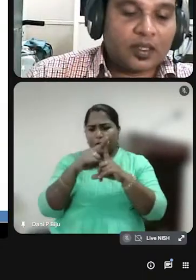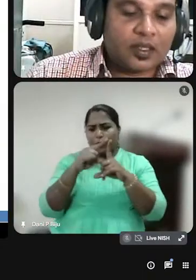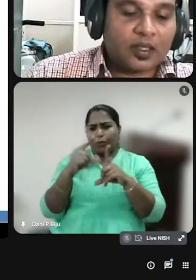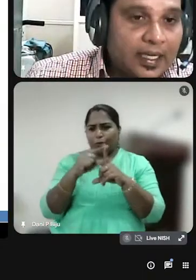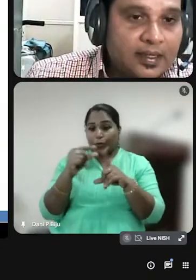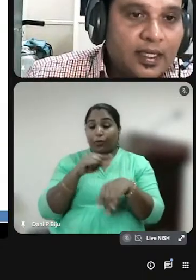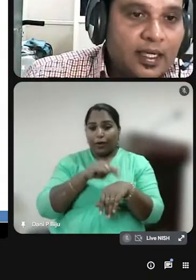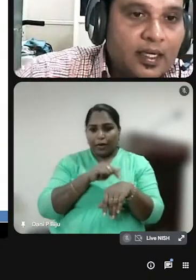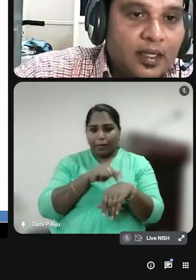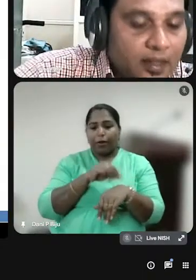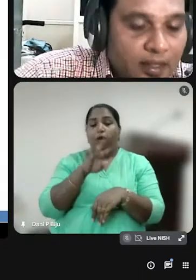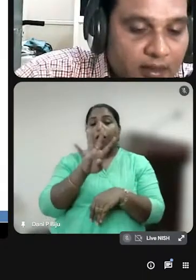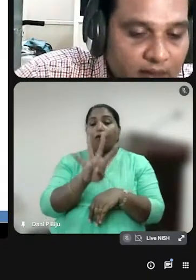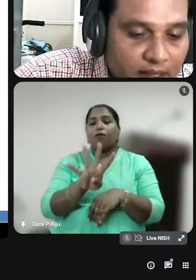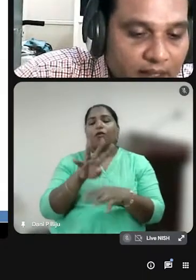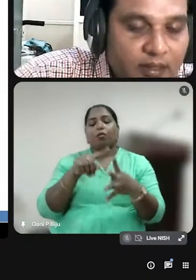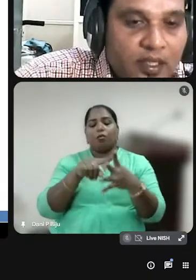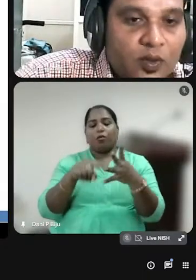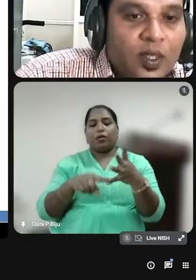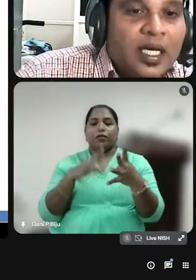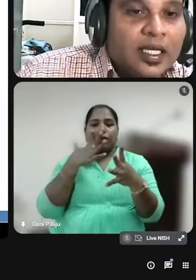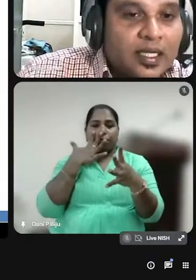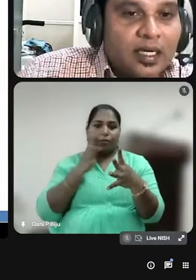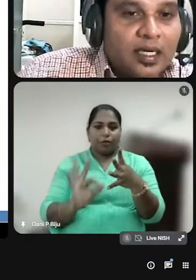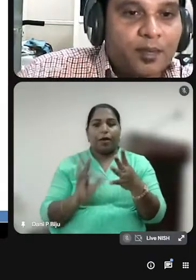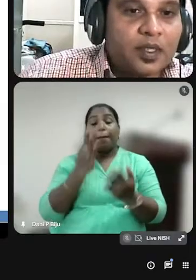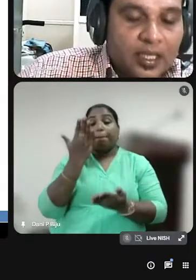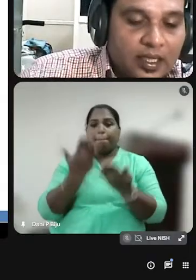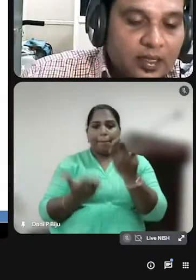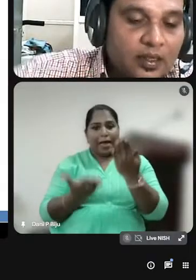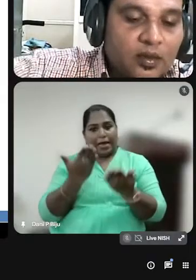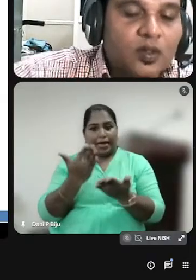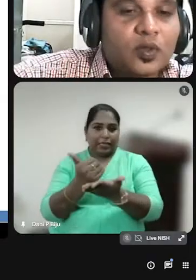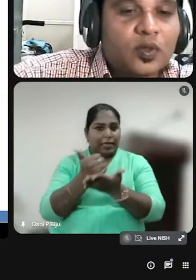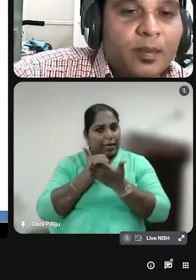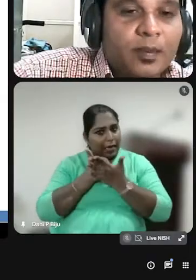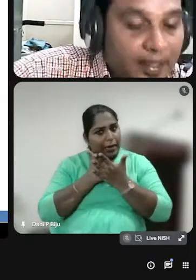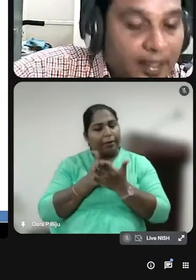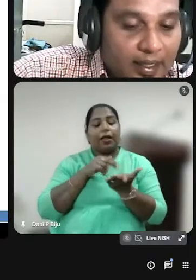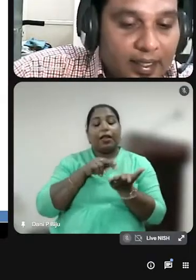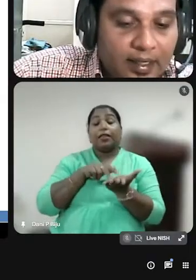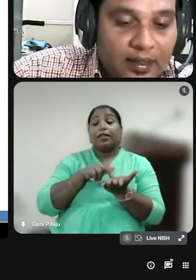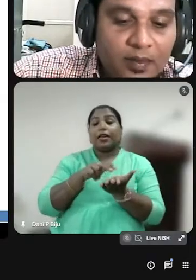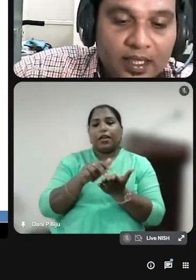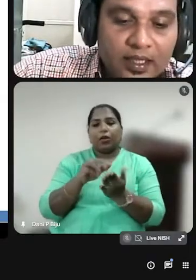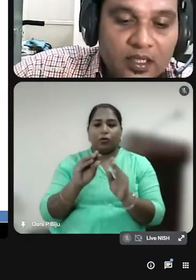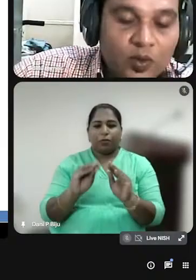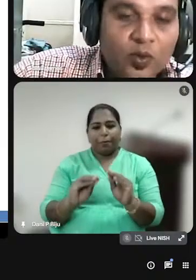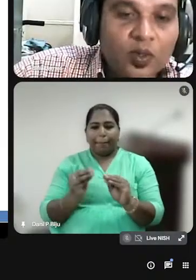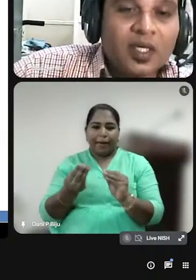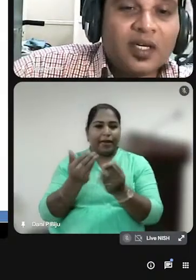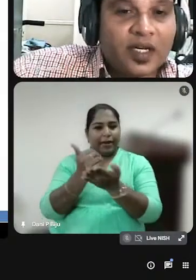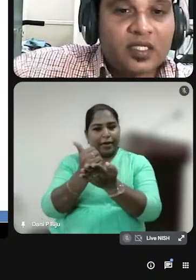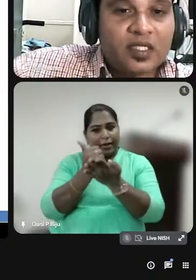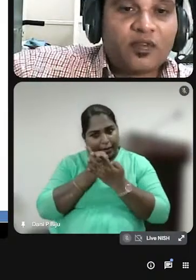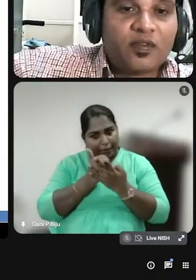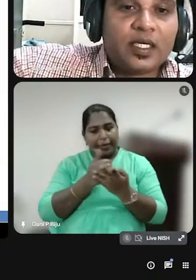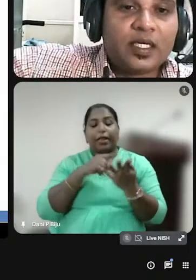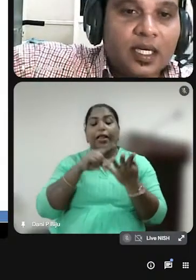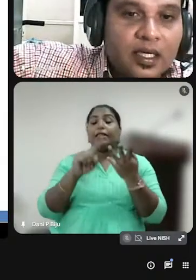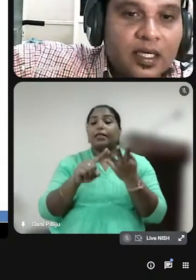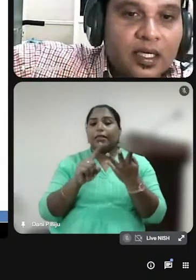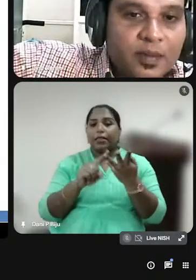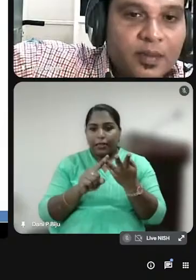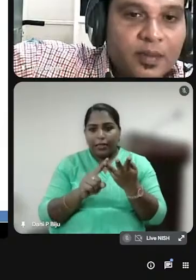ചെയ്യുന്നത്. ബാലൻസിനെ നിലനിർത്താനായിട്ട് ചെയ്യുന്നു, നടക്കുന്നത് കുറച്ചുകൂടെ ബെറ്റർ ആക്കാനായിട്ട് നമ്മൾ എങ്ങനെ ചെയ്യുന്നു, ഫ്രീസിങ് ഓഫ്